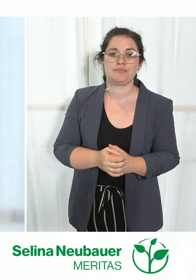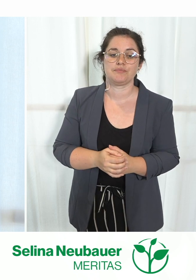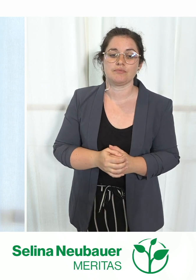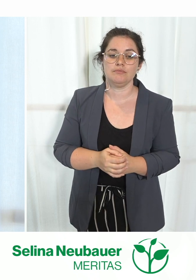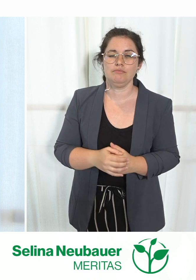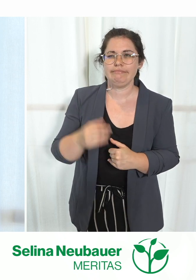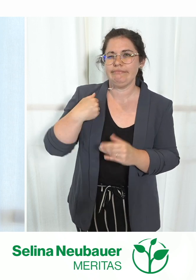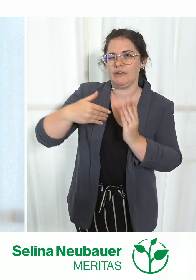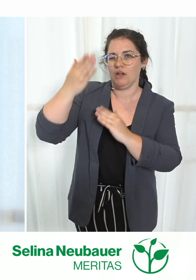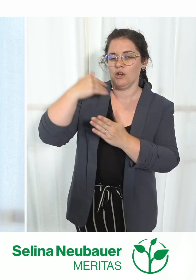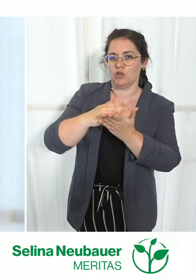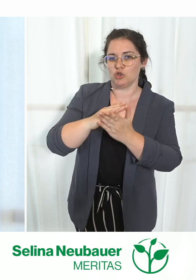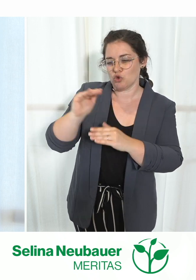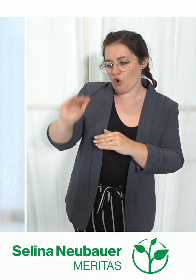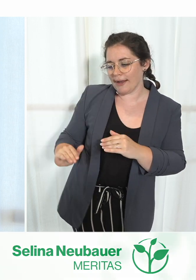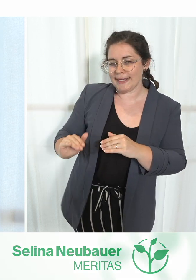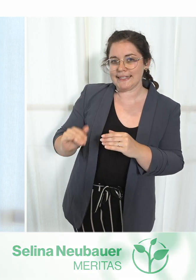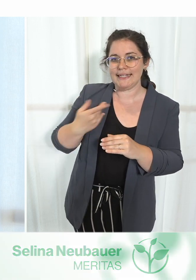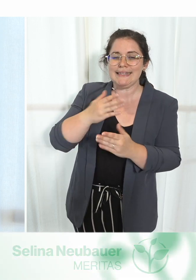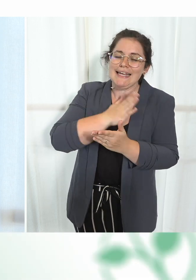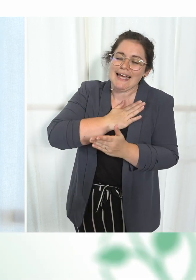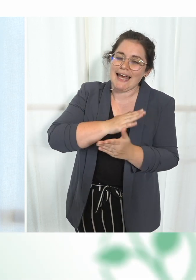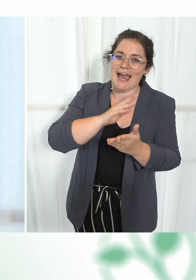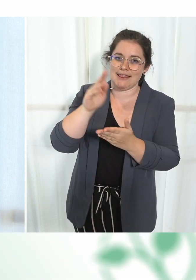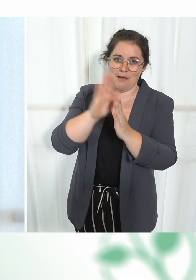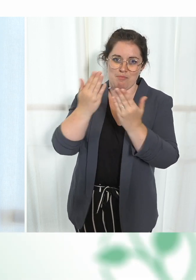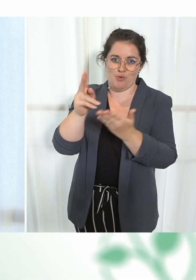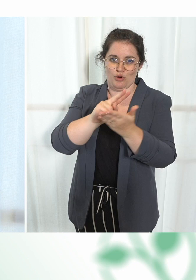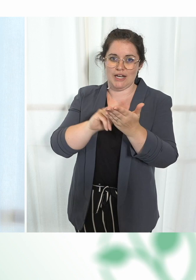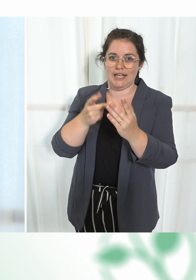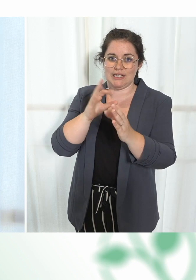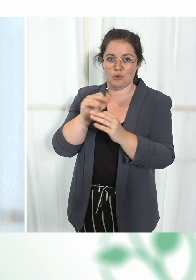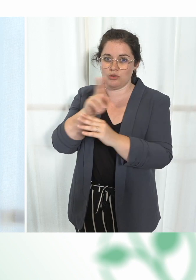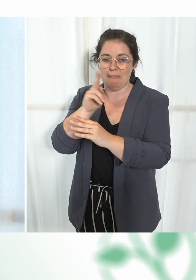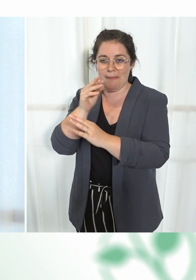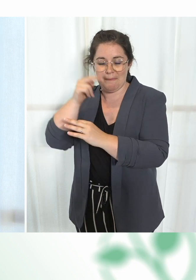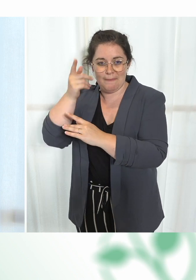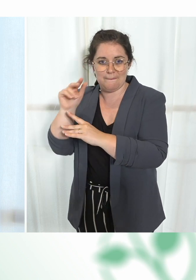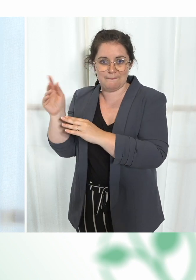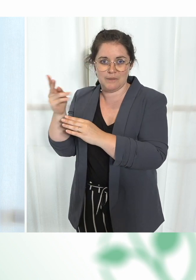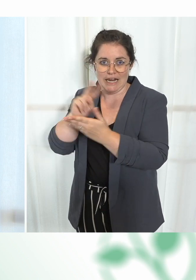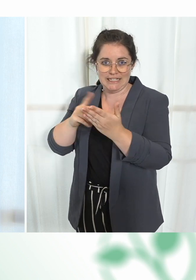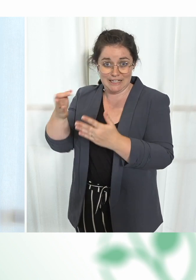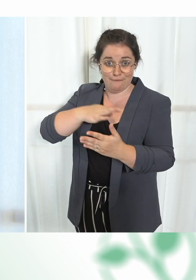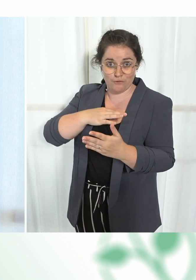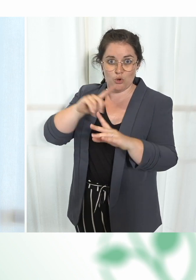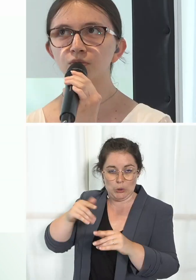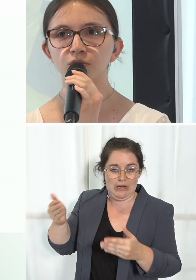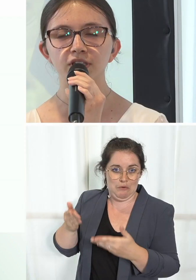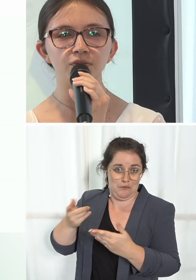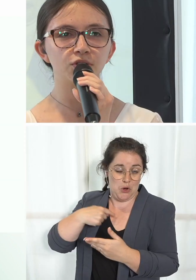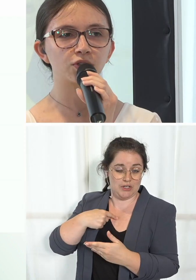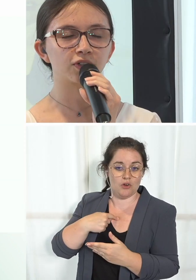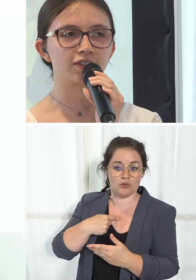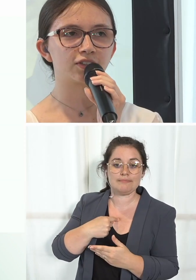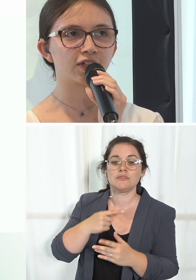habe schon seit meiner Kindheit sehr gern Bücher gelesen, beziehungsweise sind mir Bücher vorgelesen worden, wodurch das dann so gefördert worden ist. Und durch